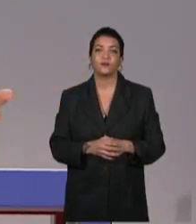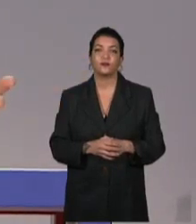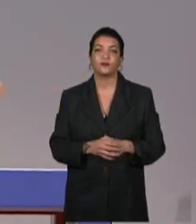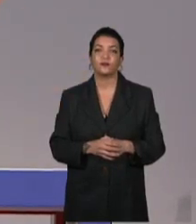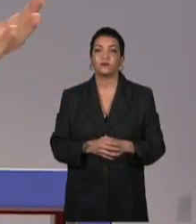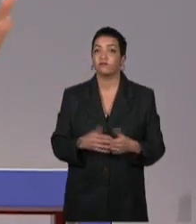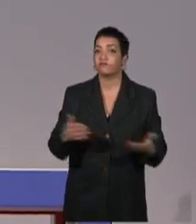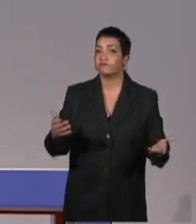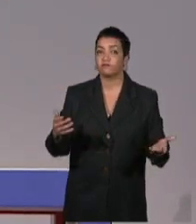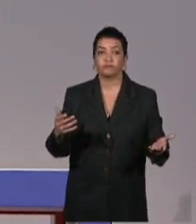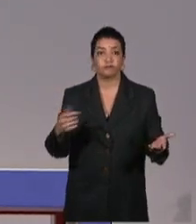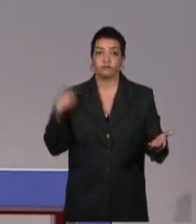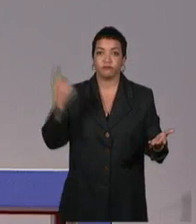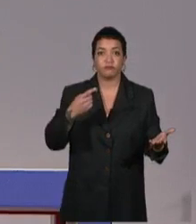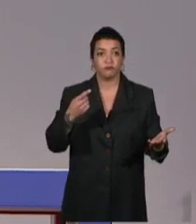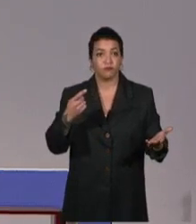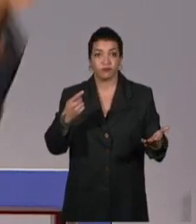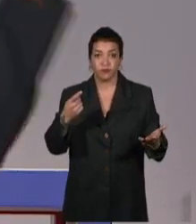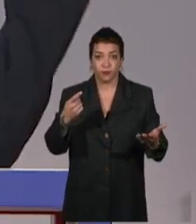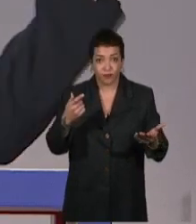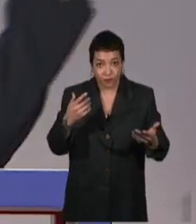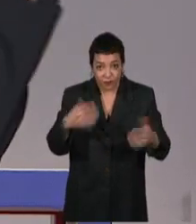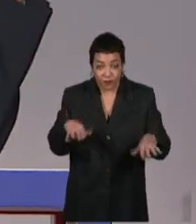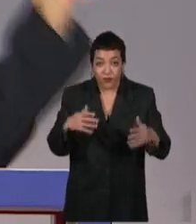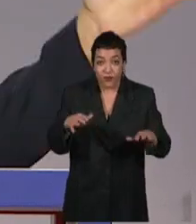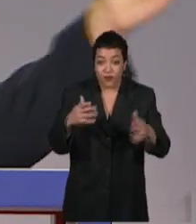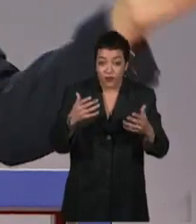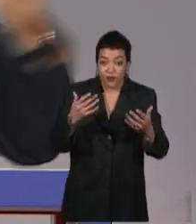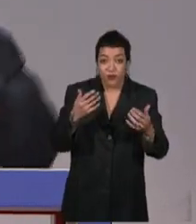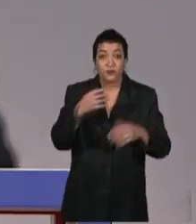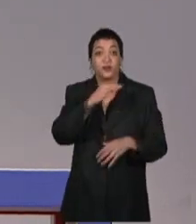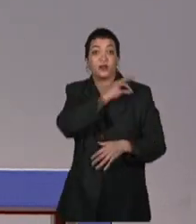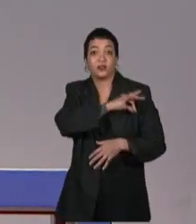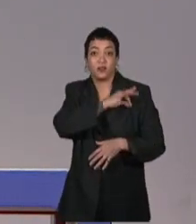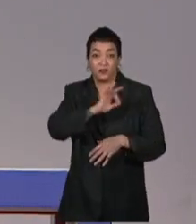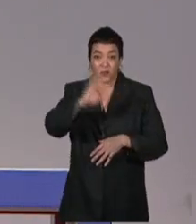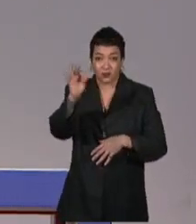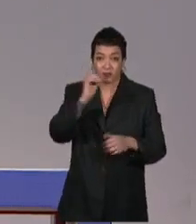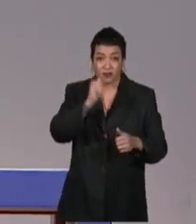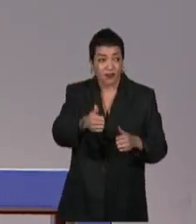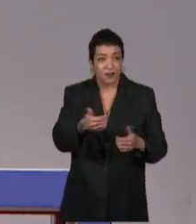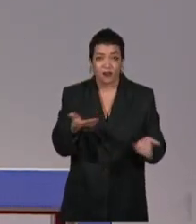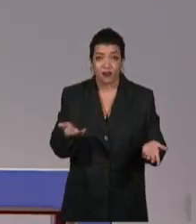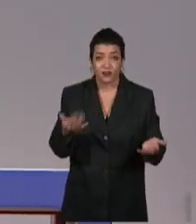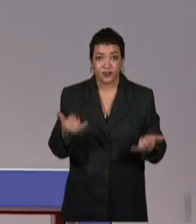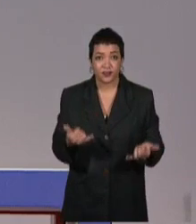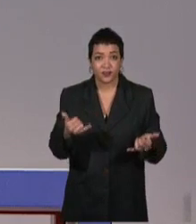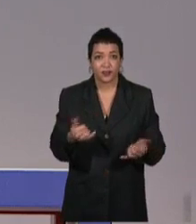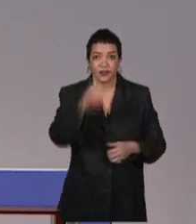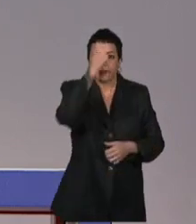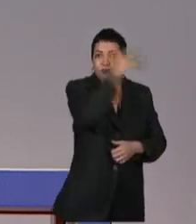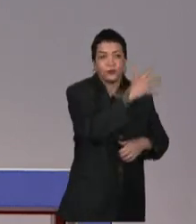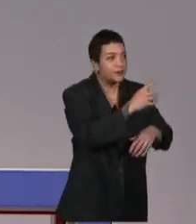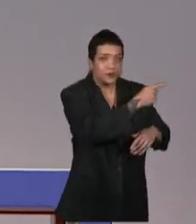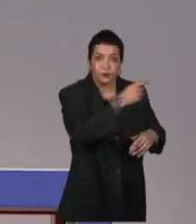Notre impuissance à développer un vaccin en France pendant qu'un de nos brillants entrepreneurs aux États-Unis crée